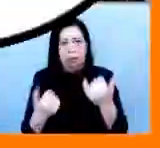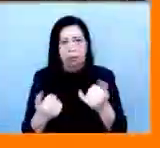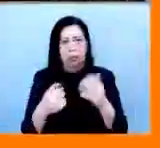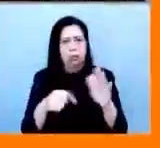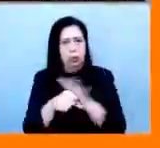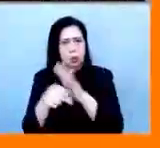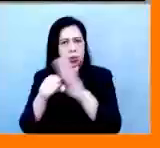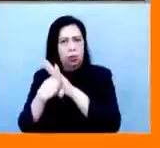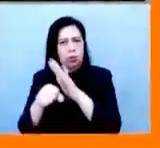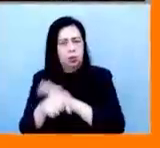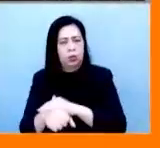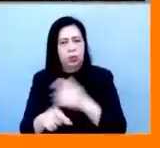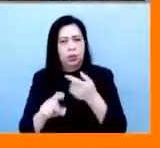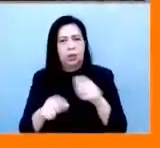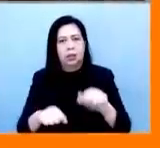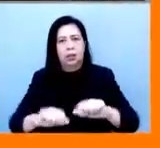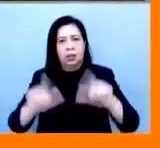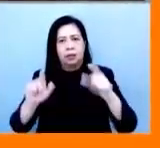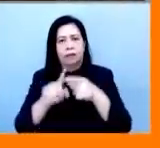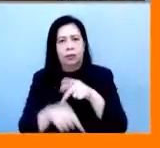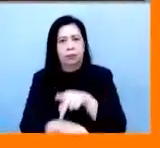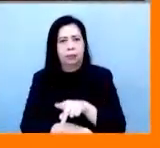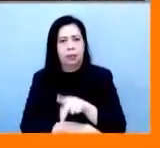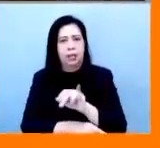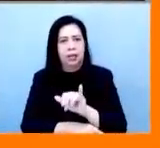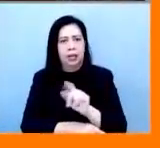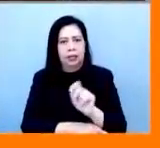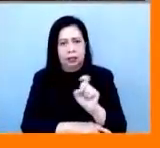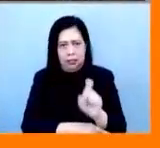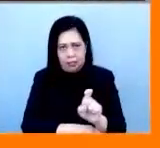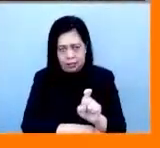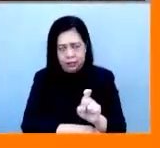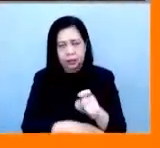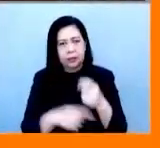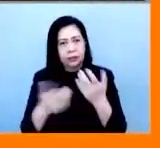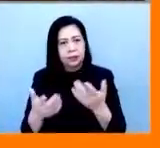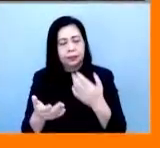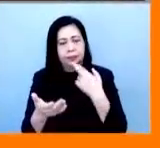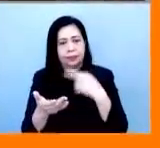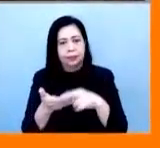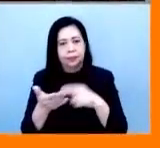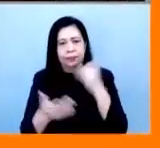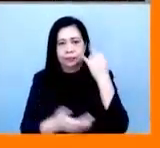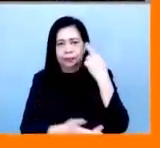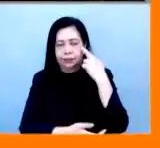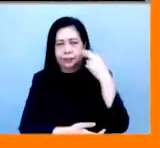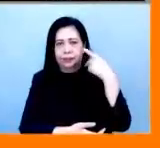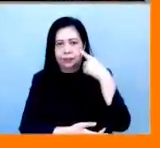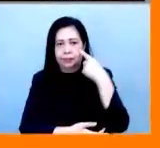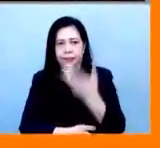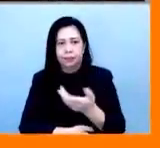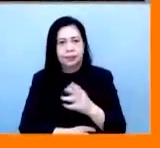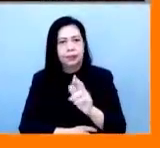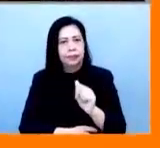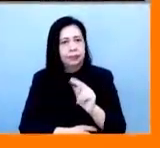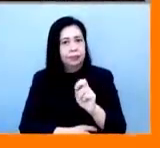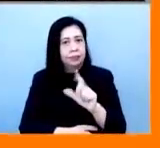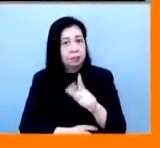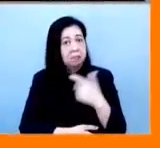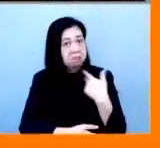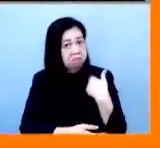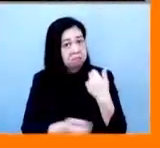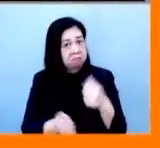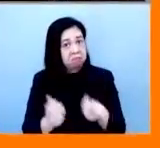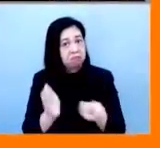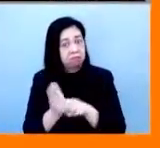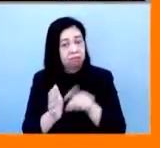At live mula sa Parañaque Integrated Terminal Exchange, nasa frontline ng balitang yan, si Rainiel Pawit. O Rainiel, may masasakyan pa ba